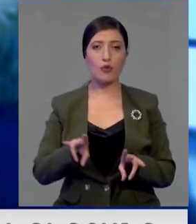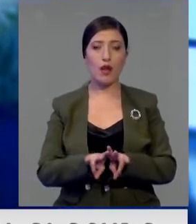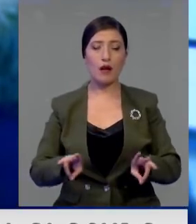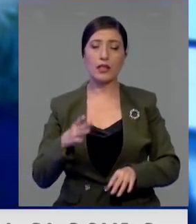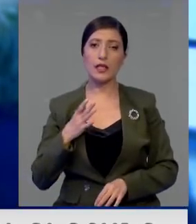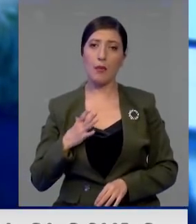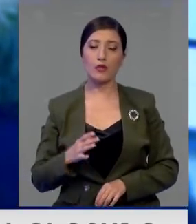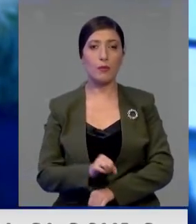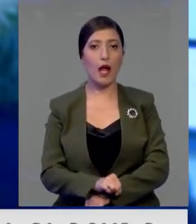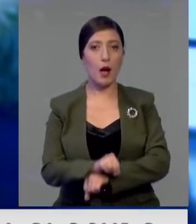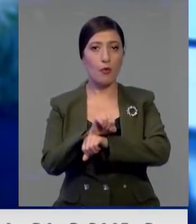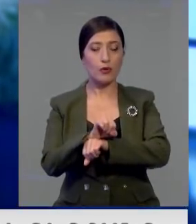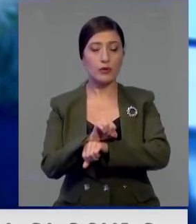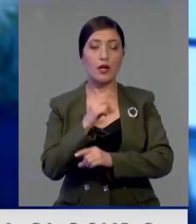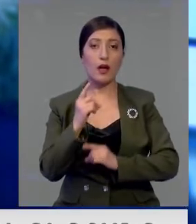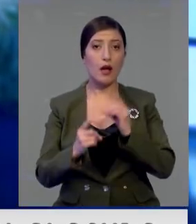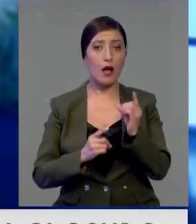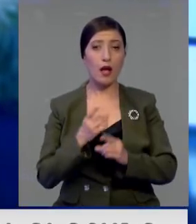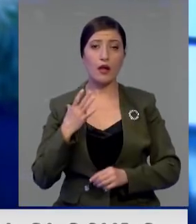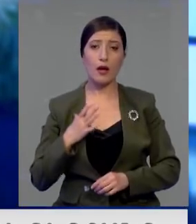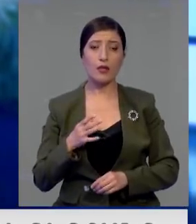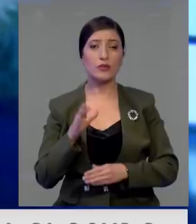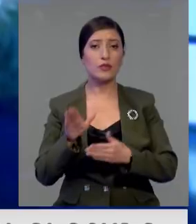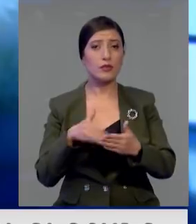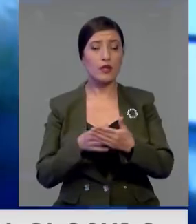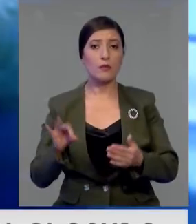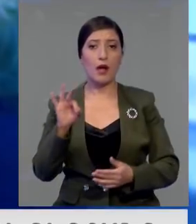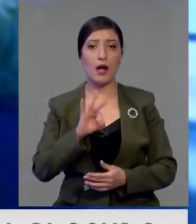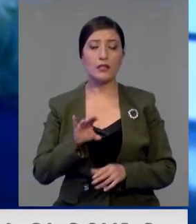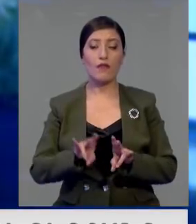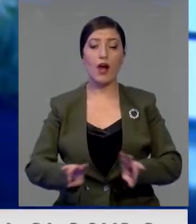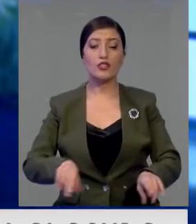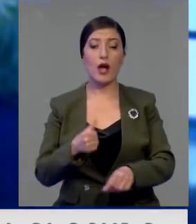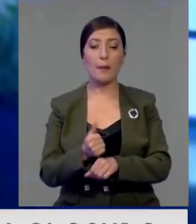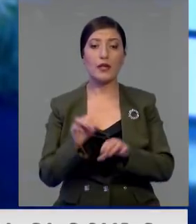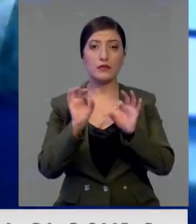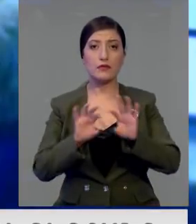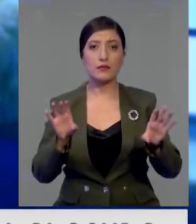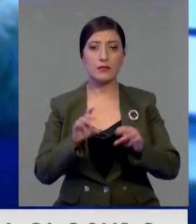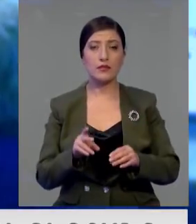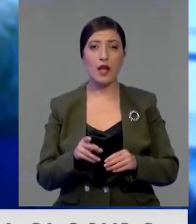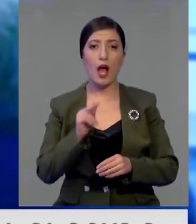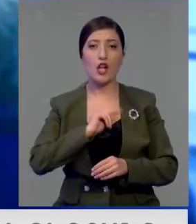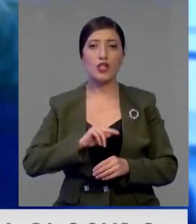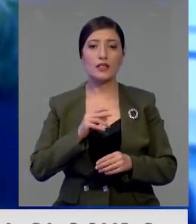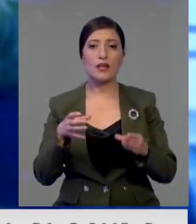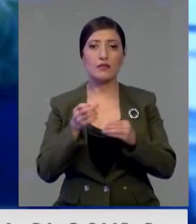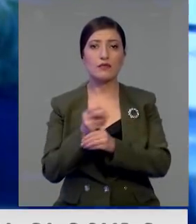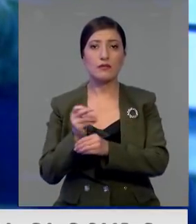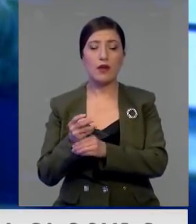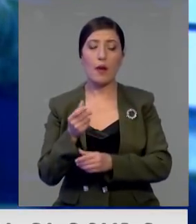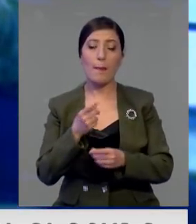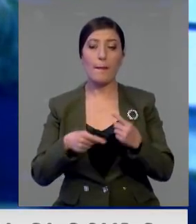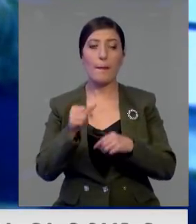դիմադրում է հեղափոխությանը։ Դիմադրությունը ջարդելու մասին նրա հայտարարությունը ընկալվել է որպես կադրային ջարդի համար հող նախապատրաստելու